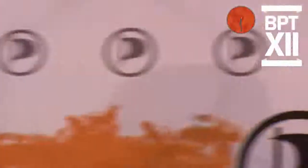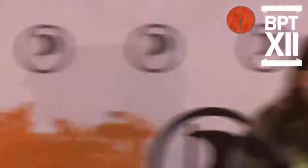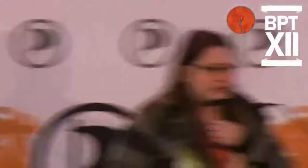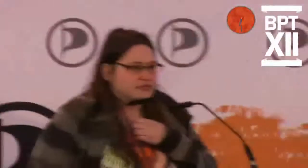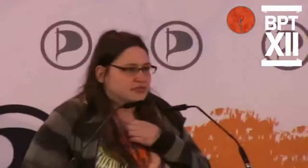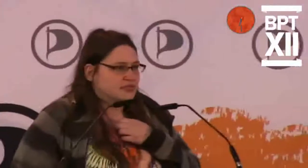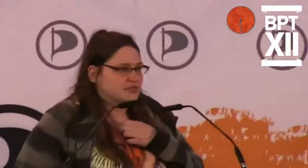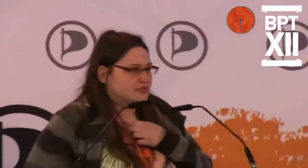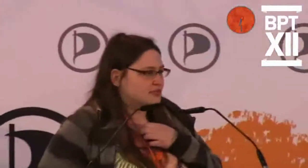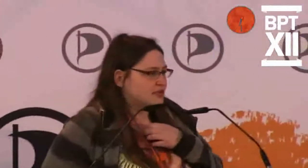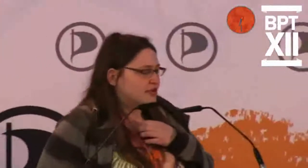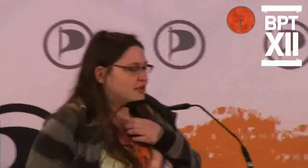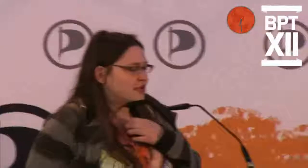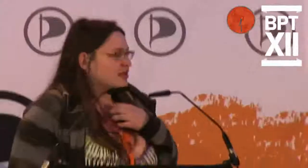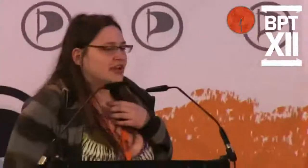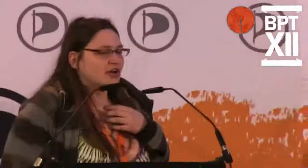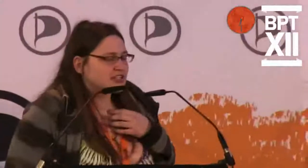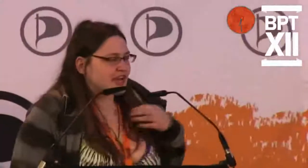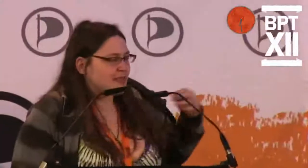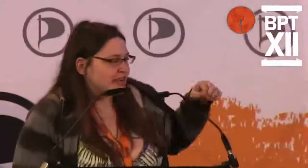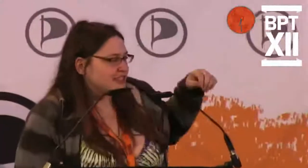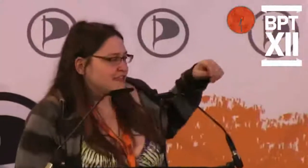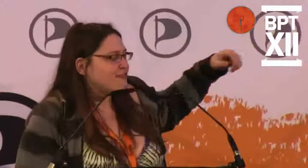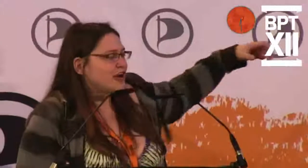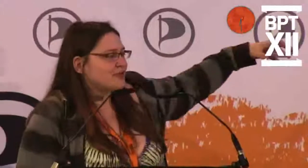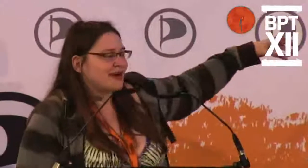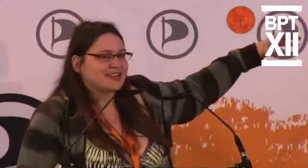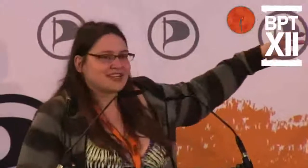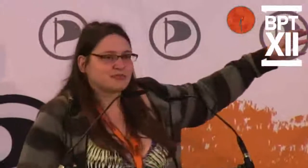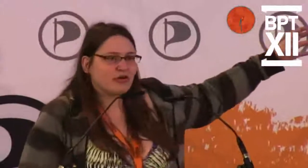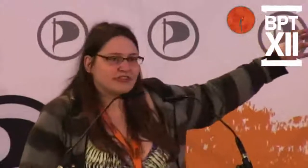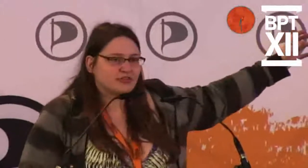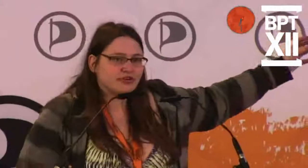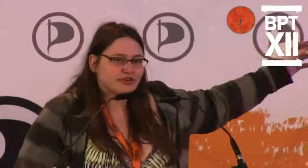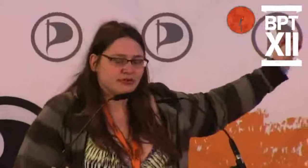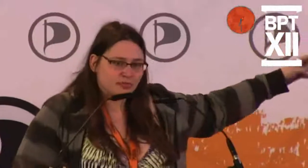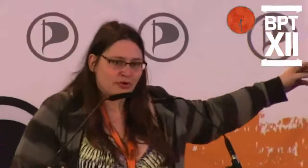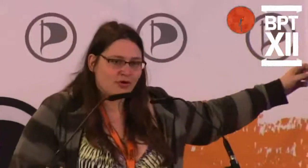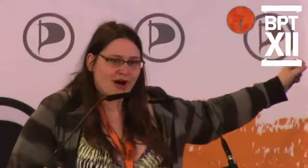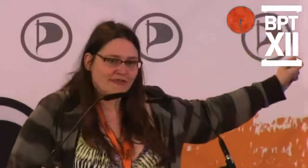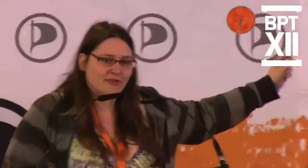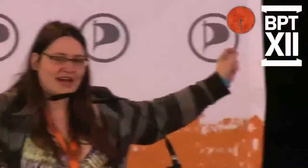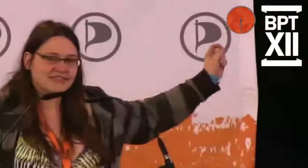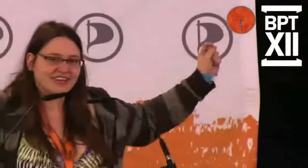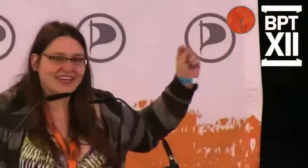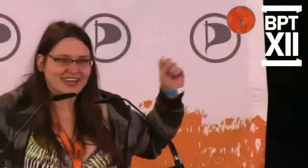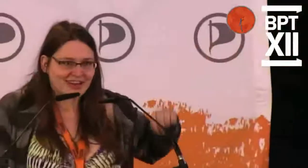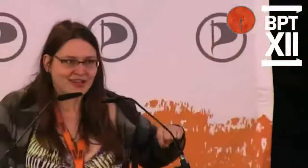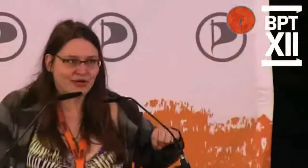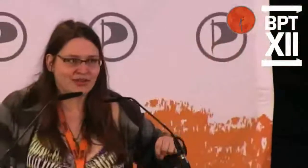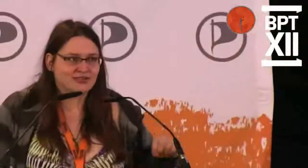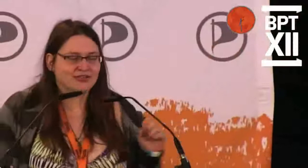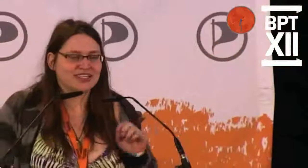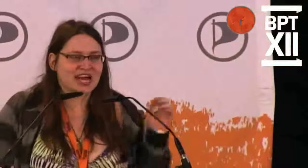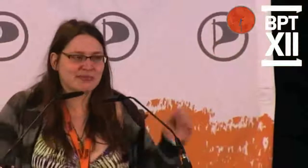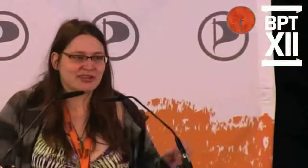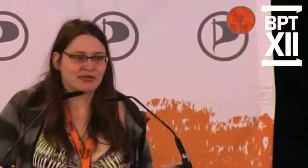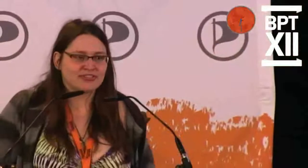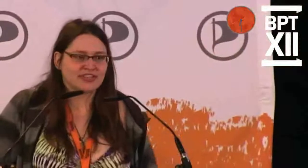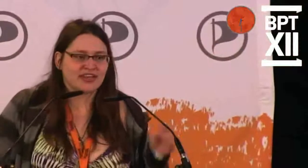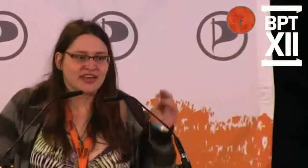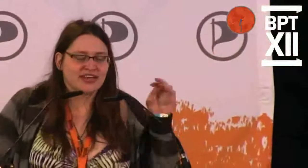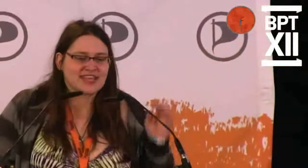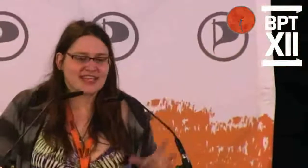ja und wir haben noch eine Durchsage von Fundbüro genau also wir haben jetzt hier vorne mal das provisorische Fundbüro aufgemacht wenn ihr herrenlose oder